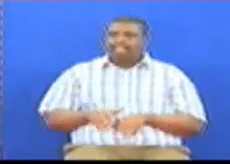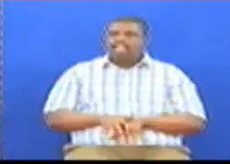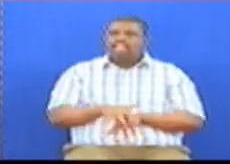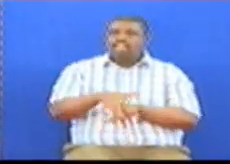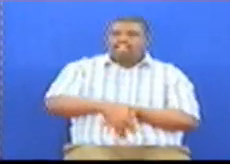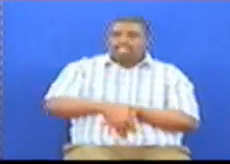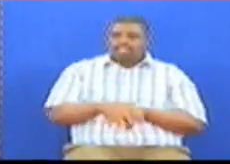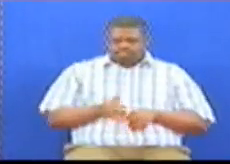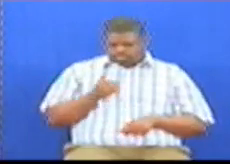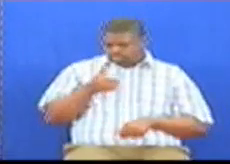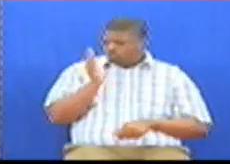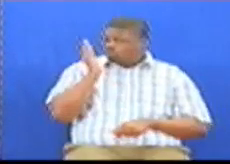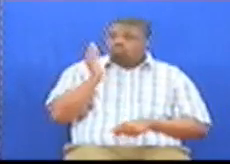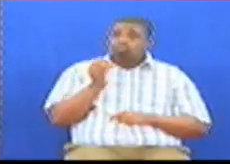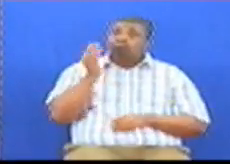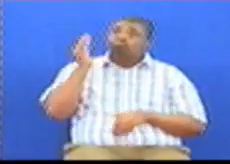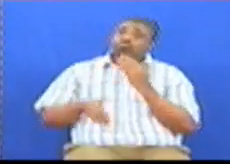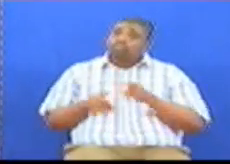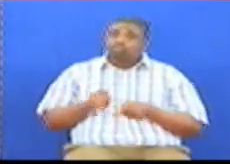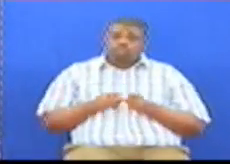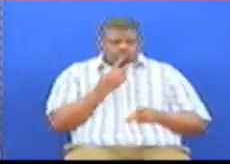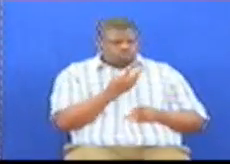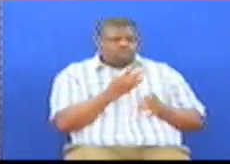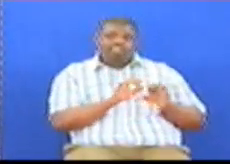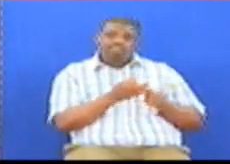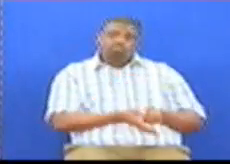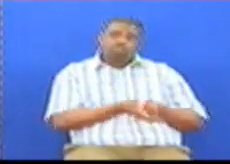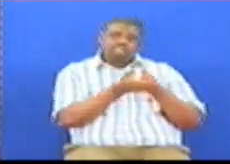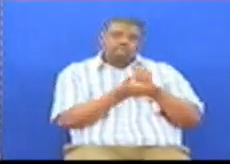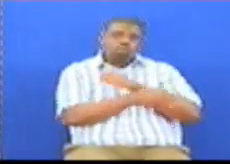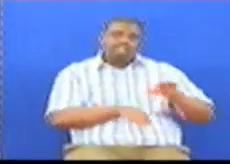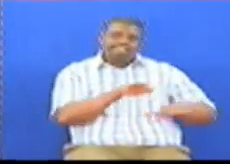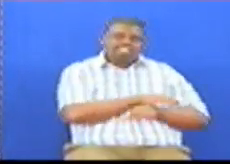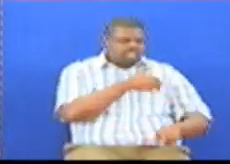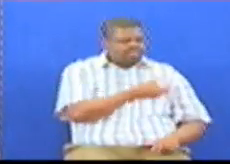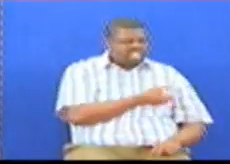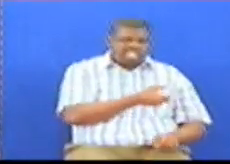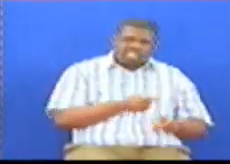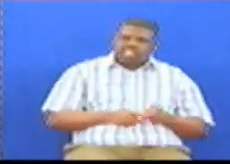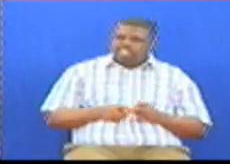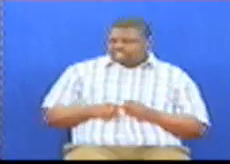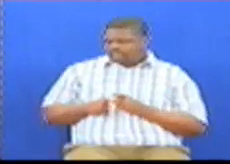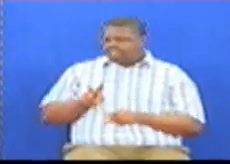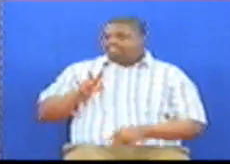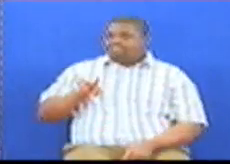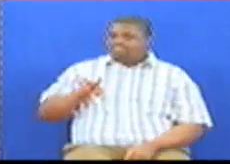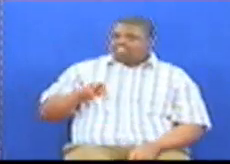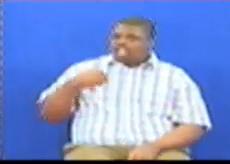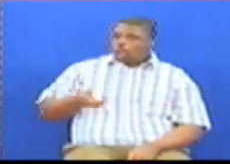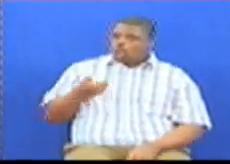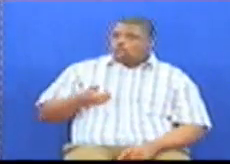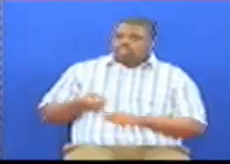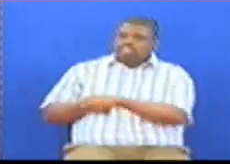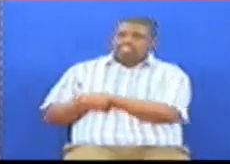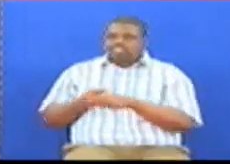sana. Lakini ombi la mwisho, muone namna kuwasaidia wenye viti wa vijiji na vitongoji. Ile asilimia